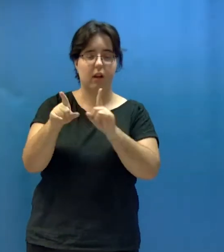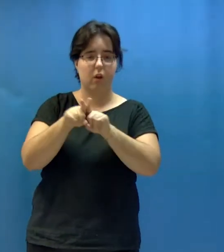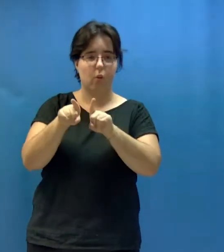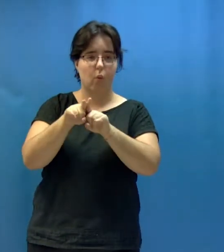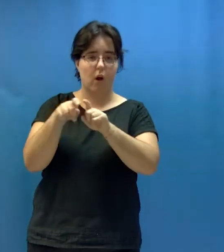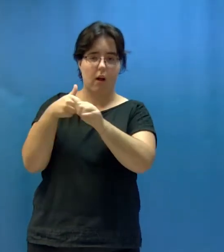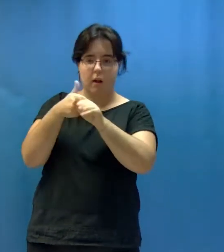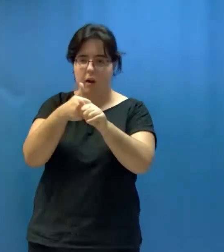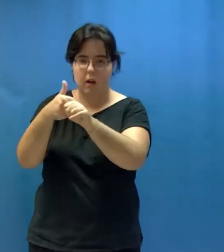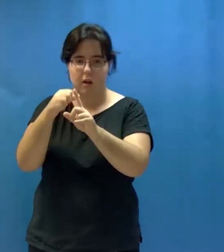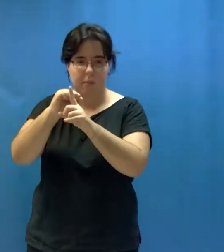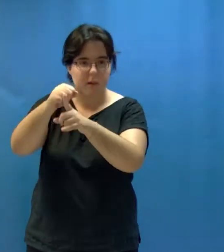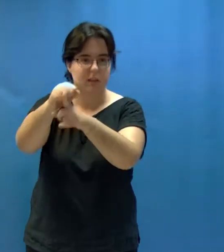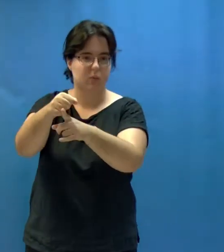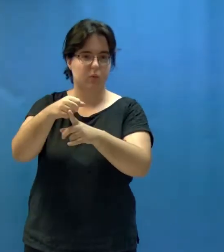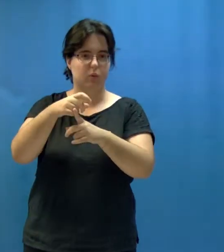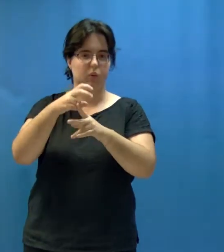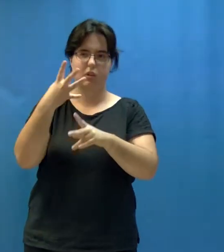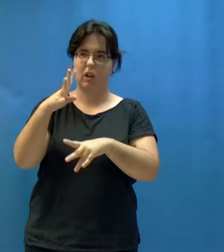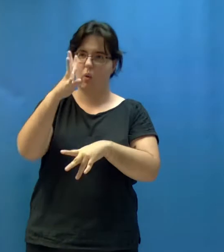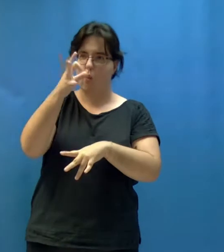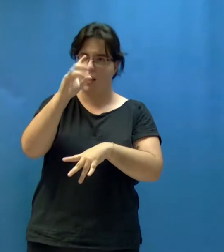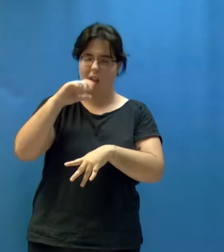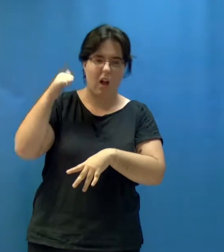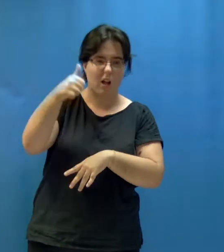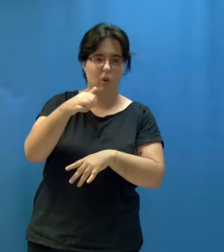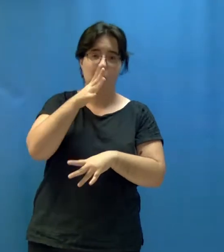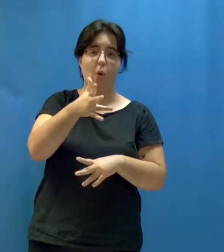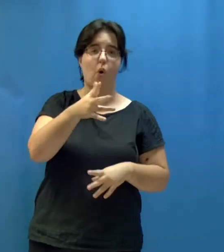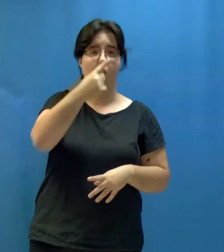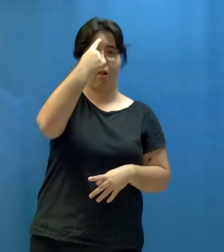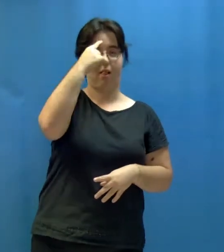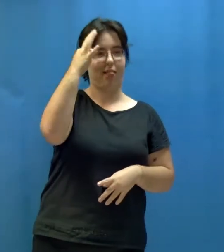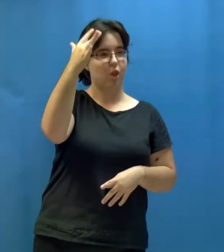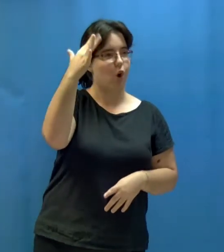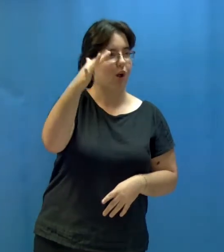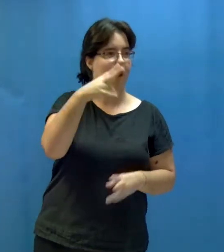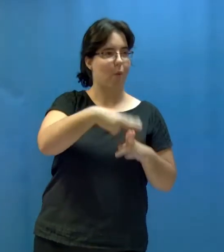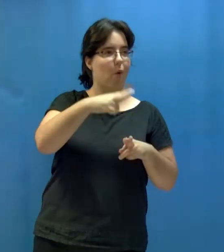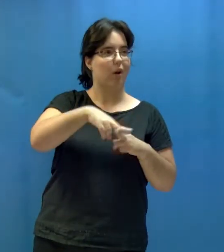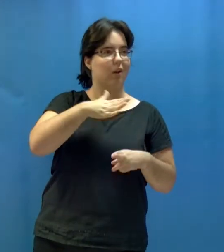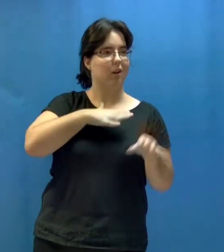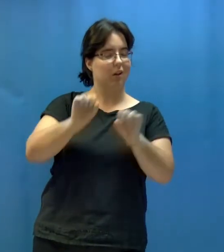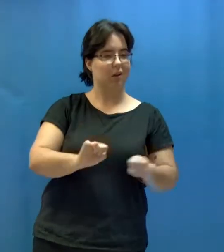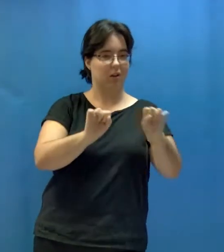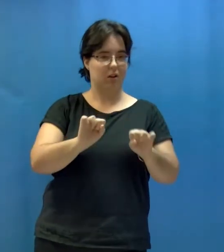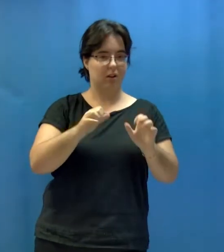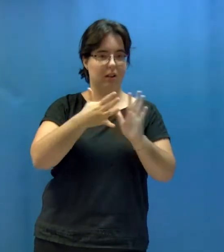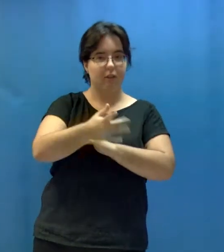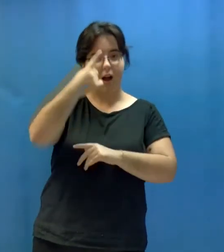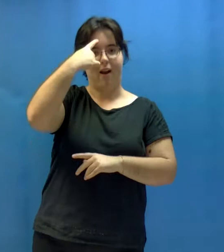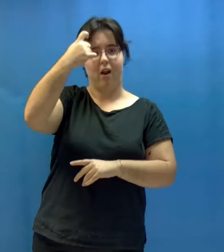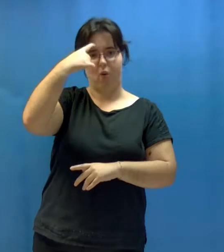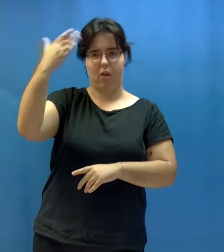part de la població de l'Estat durant quasi 40 anys per raons polítiques i ideològiques. Són un record de l'Estat totalitari que les va ordenar